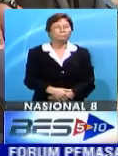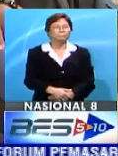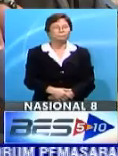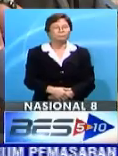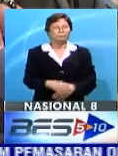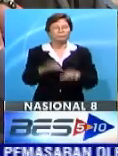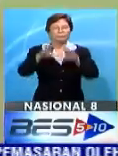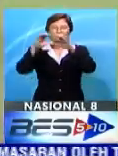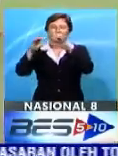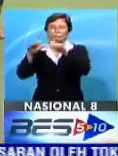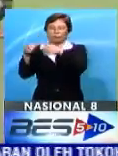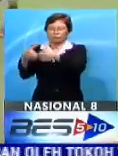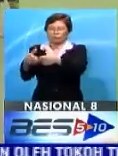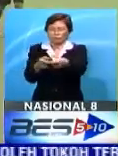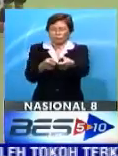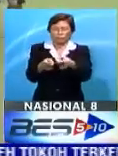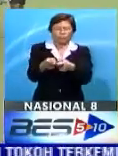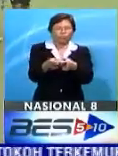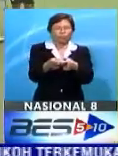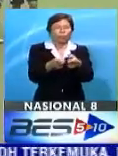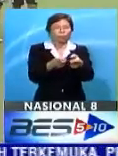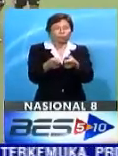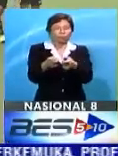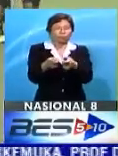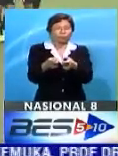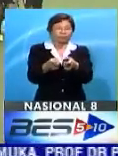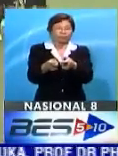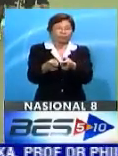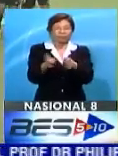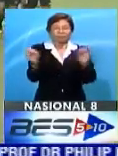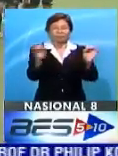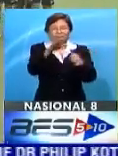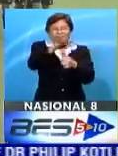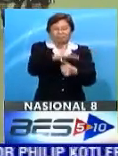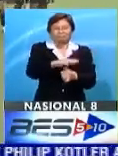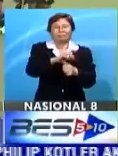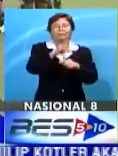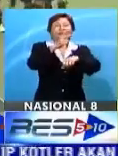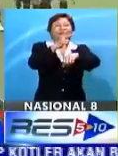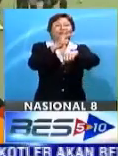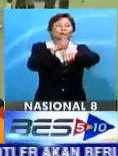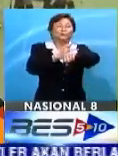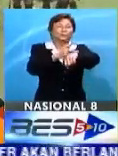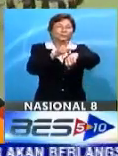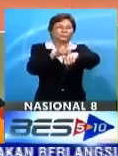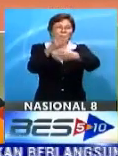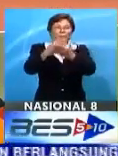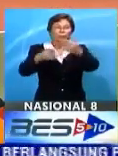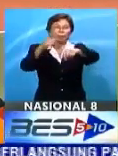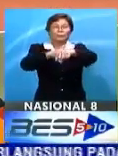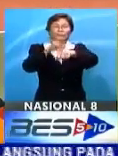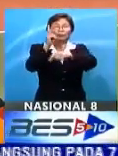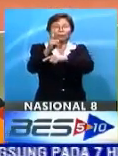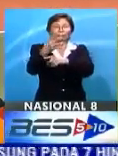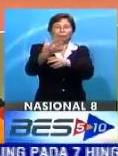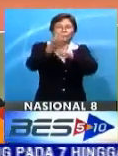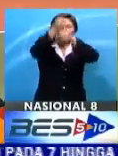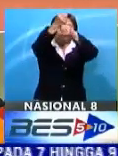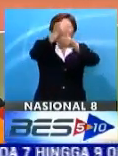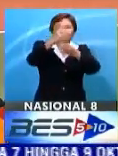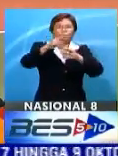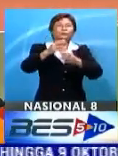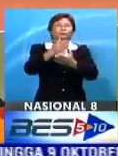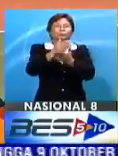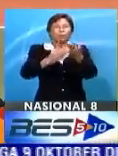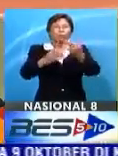Skuad kendalian Muhammad Damaraj Abdullah turun tanpa tekanan di separuh akhir kedua. Di atas kertas bekalan 6 gol, hasil kemenangan di separuh akhir